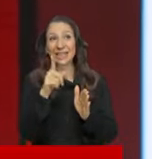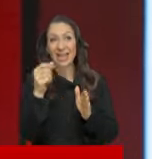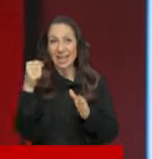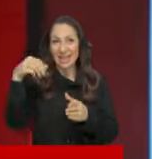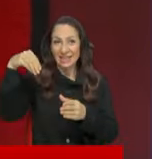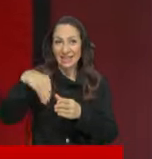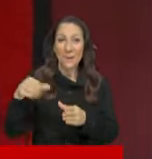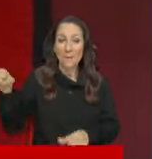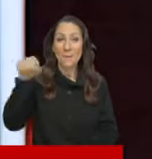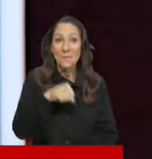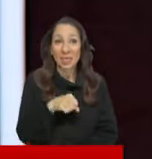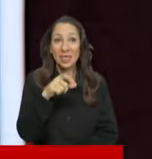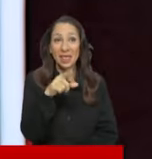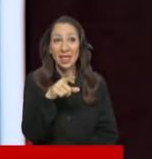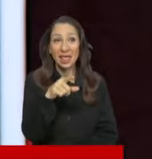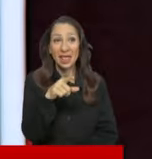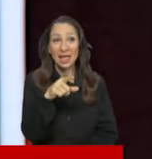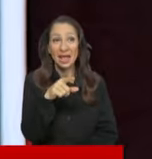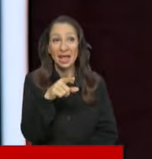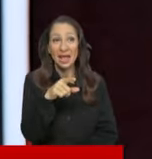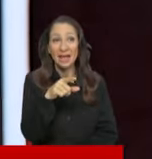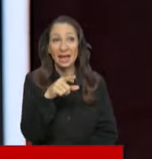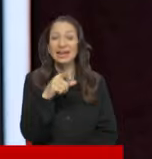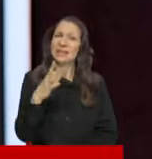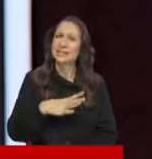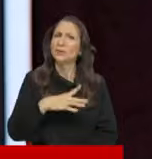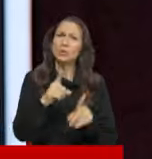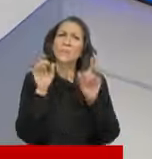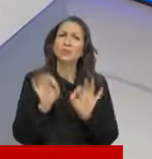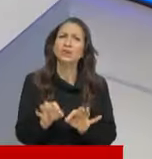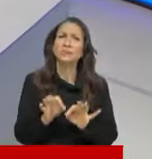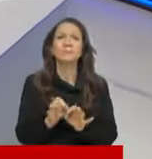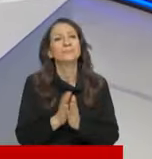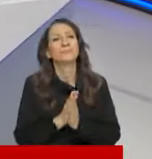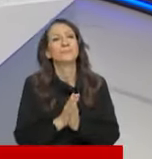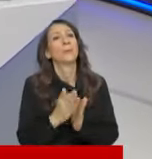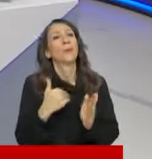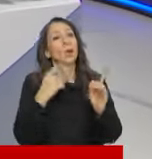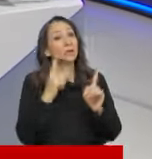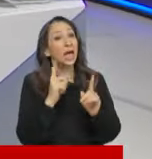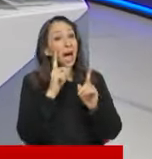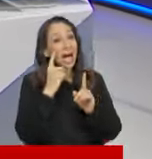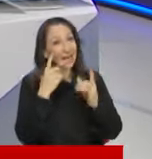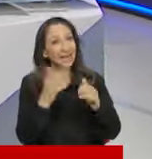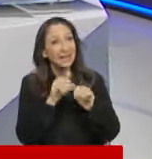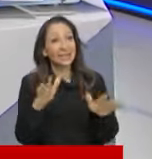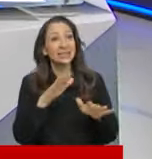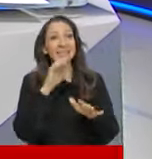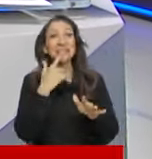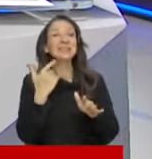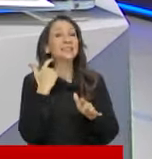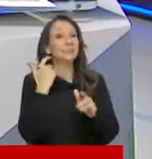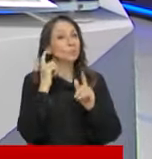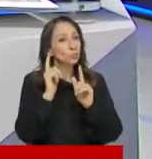yanınızda getirmişsiniz Eee isterseniz buradan başlayalım ben ben öncelikle hayırlı yayınlar diliyorum sesimi duyan Herkese